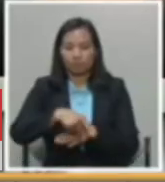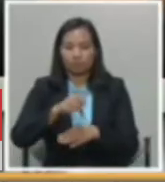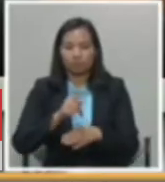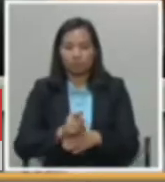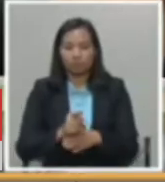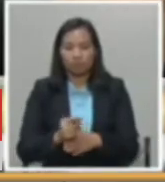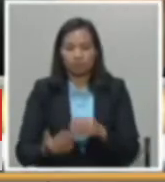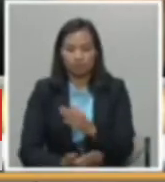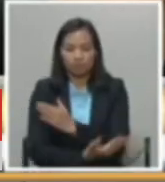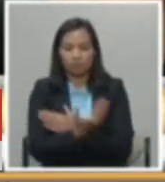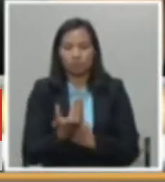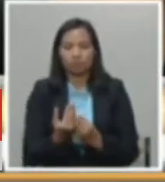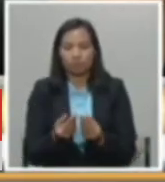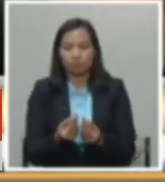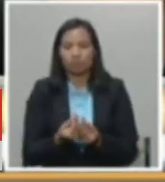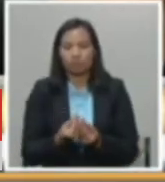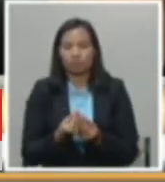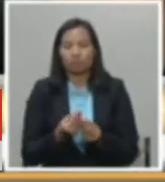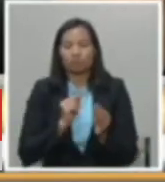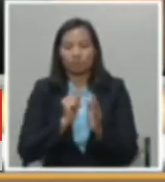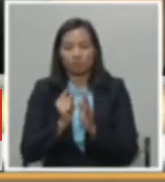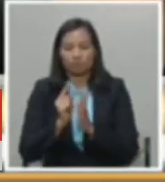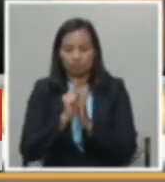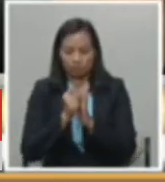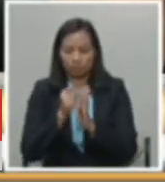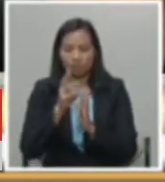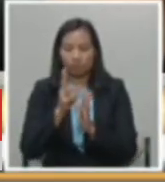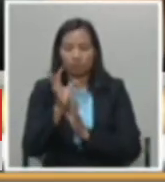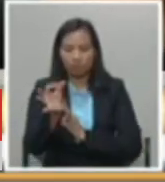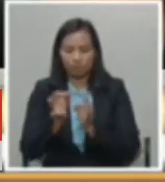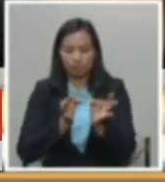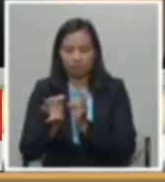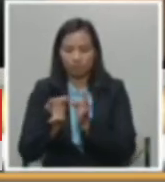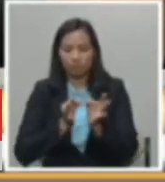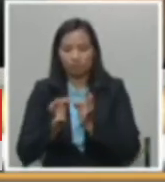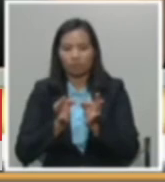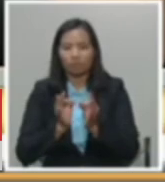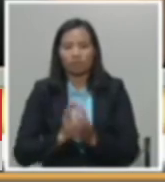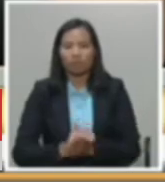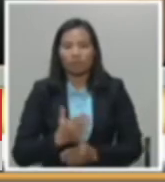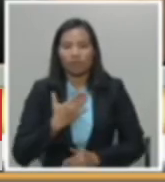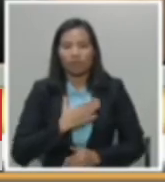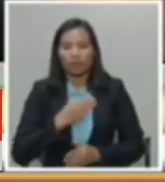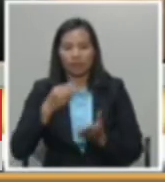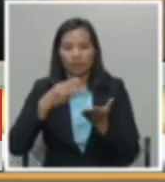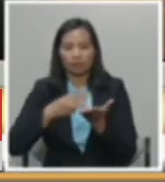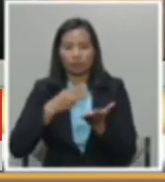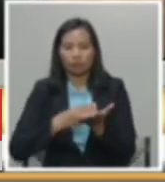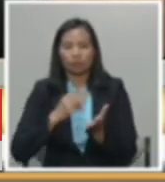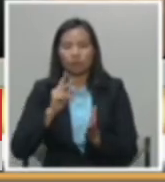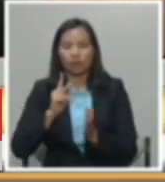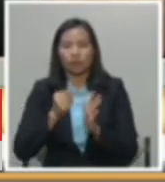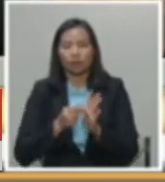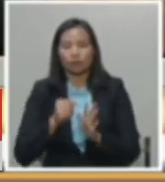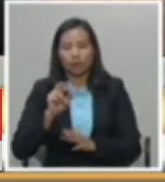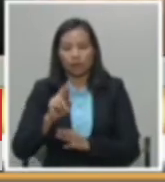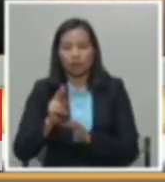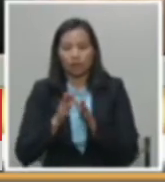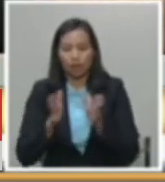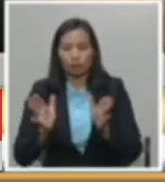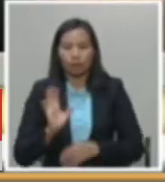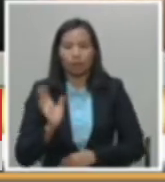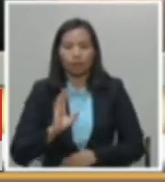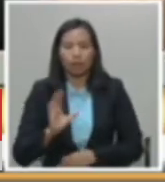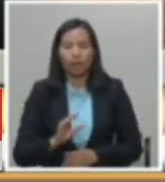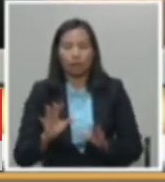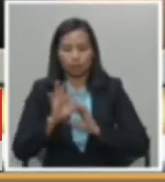อภิปรายวันนี้6นาทีนะครับผมคงไม่อภิปรายในหลักวิชาการมากมายนะท่านประธานก็คงเอา